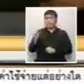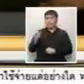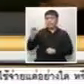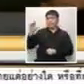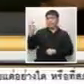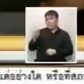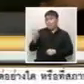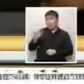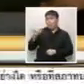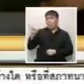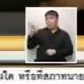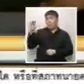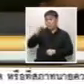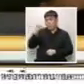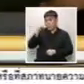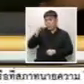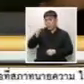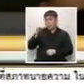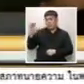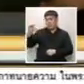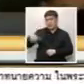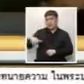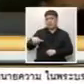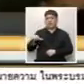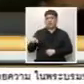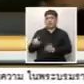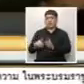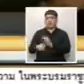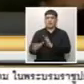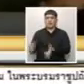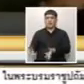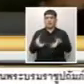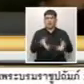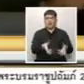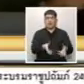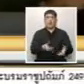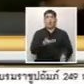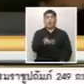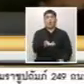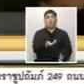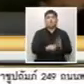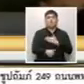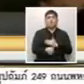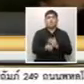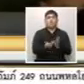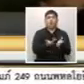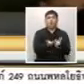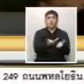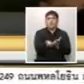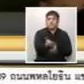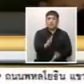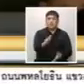ามบินสุวรรณภูมิเฟส2นะคะการทอยดินออกมาแล้วเนี่ยไม่สามารถนำไปไหนได้ไปขอซื้อก็ไม่ขายนะคะตร